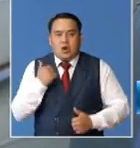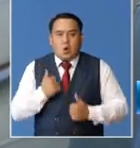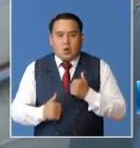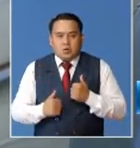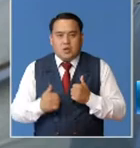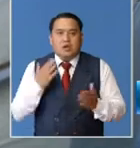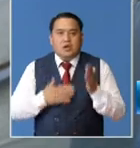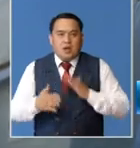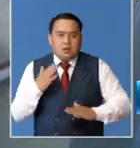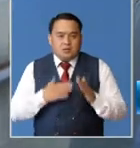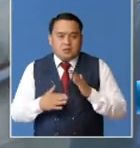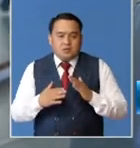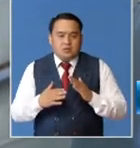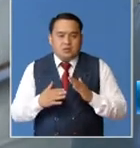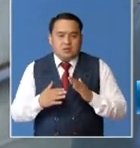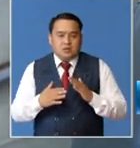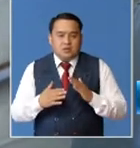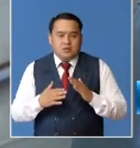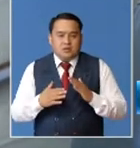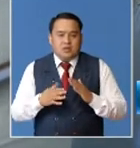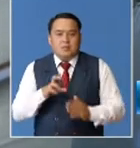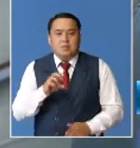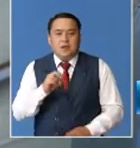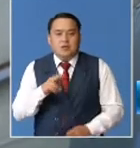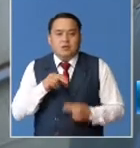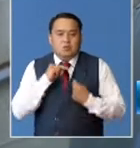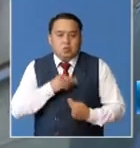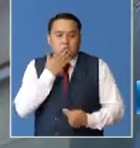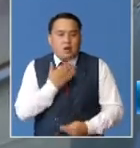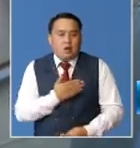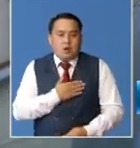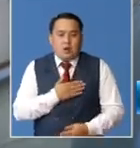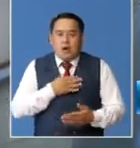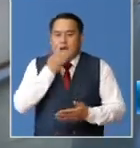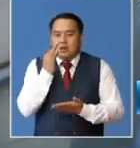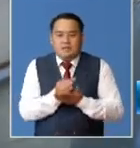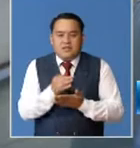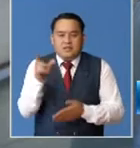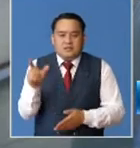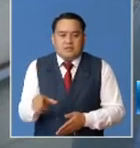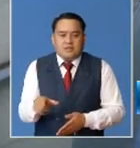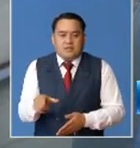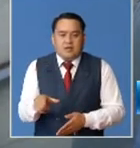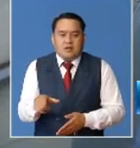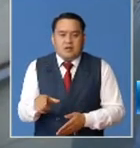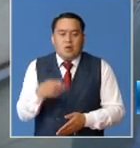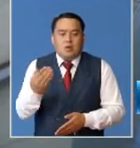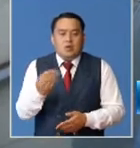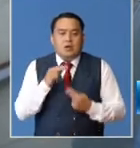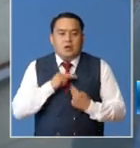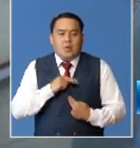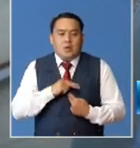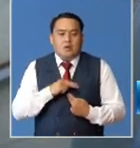большая радость. Вообще Бекзат, он очень трудолюбивый, очень ответственный танцор. Он работает в